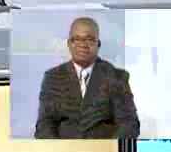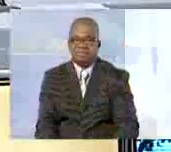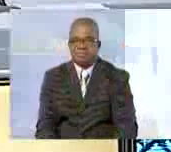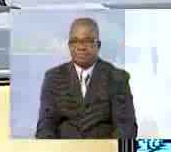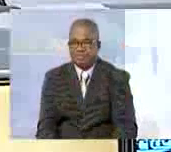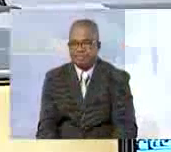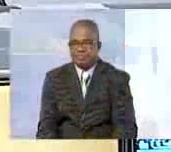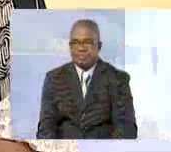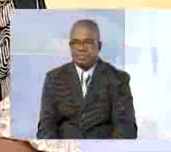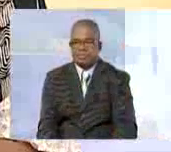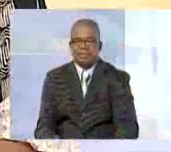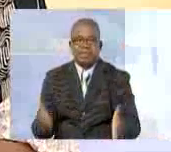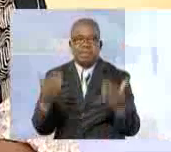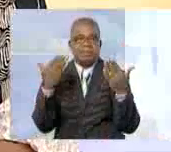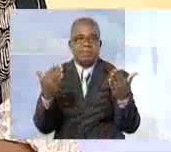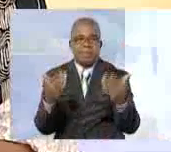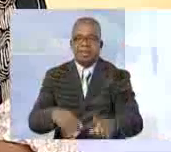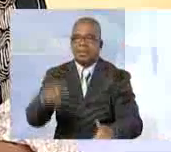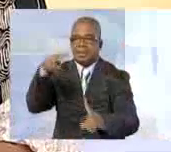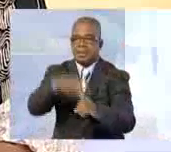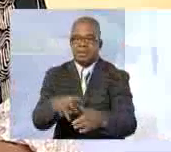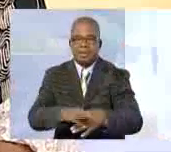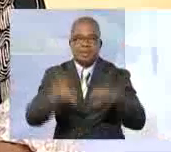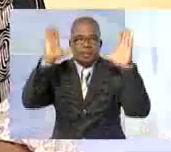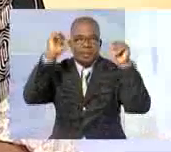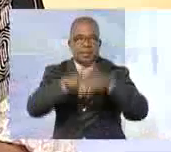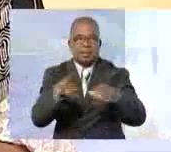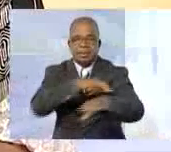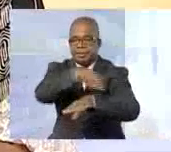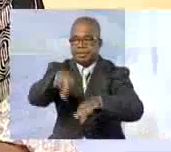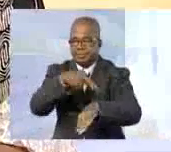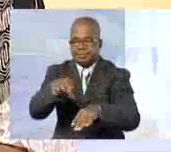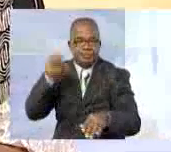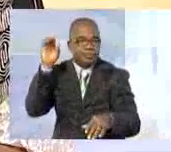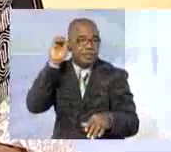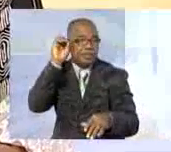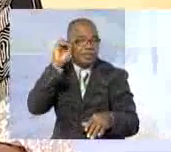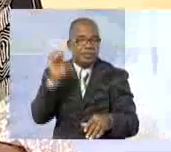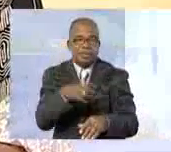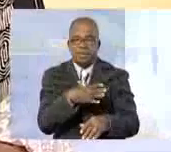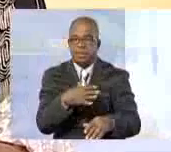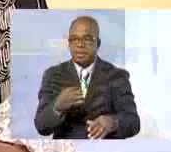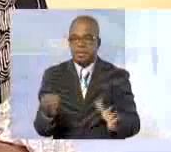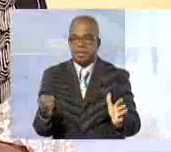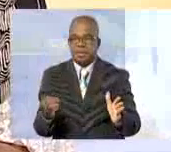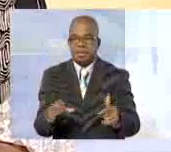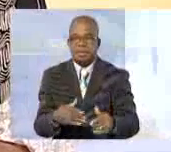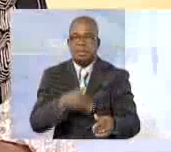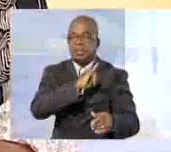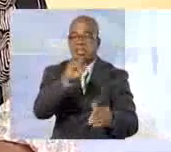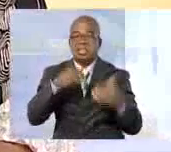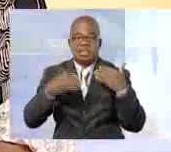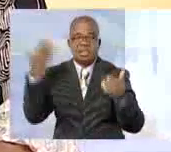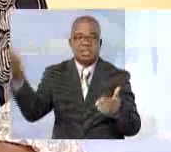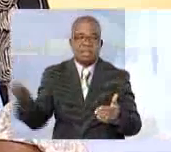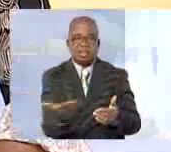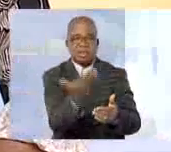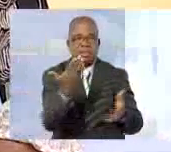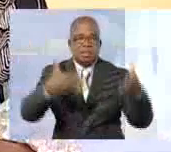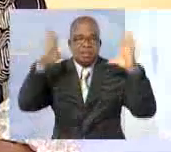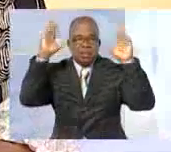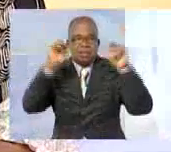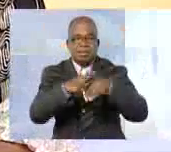À présent, les audiences du président de la République, le chef de l'État ivoirien Alassane Ouattara, a reçu mercredi dernier le